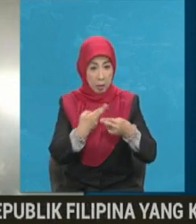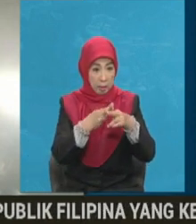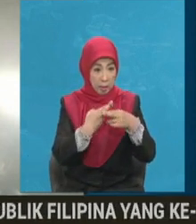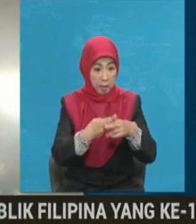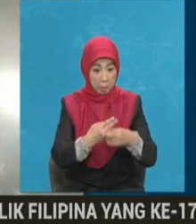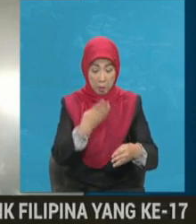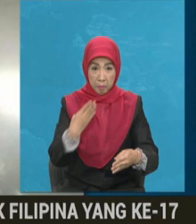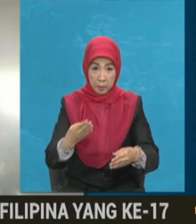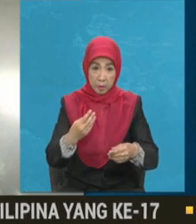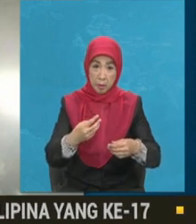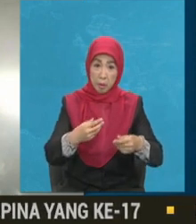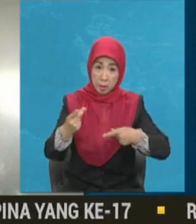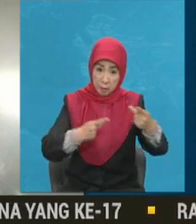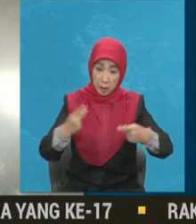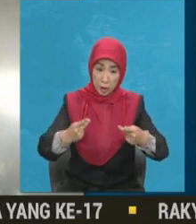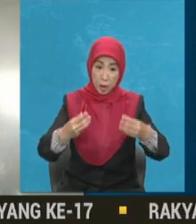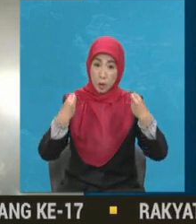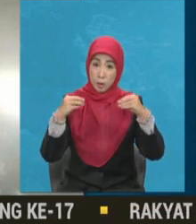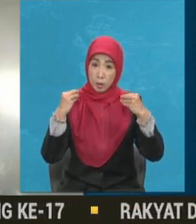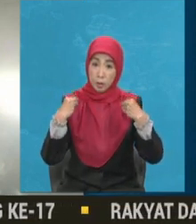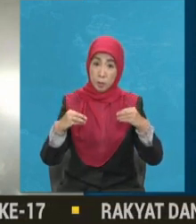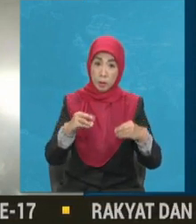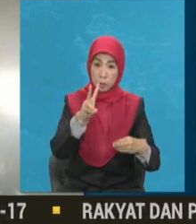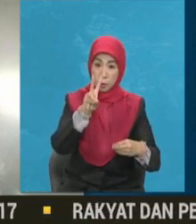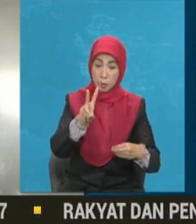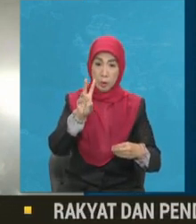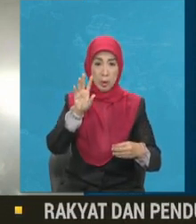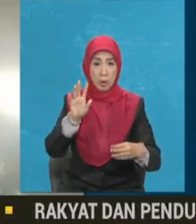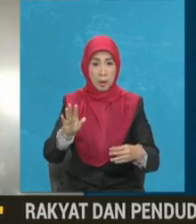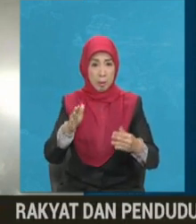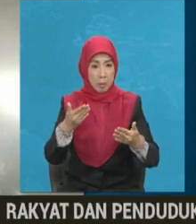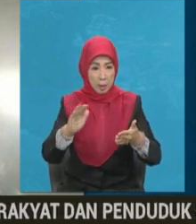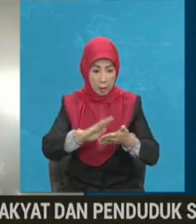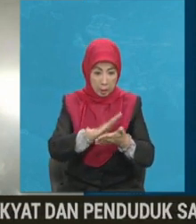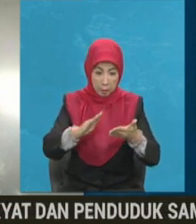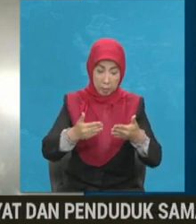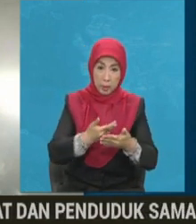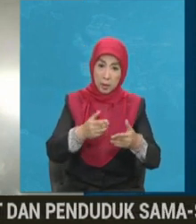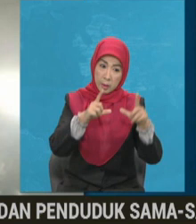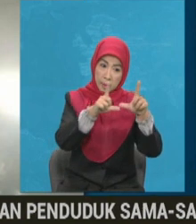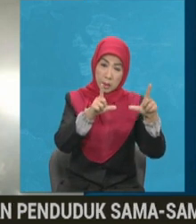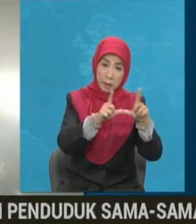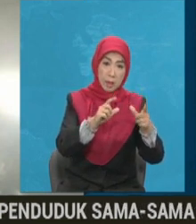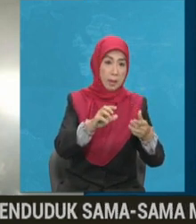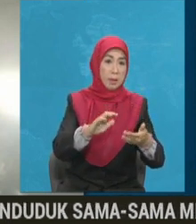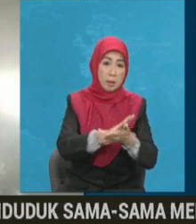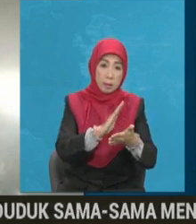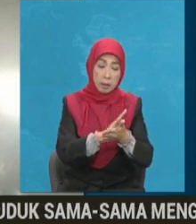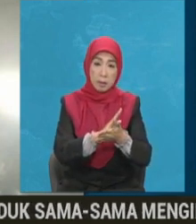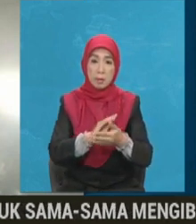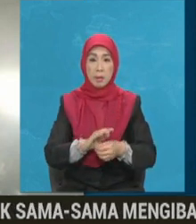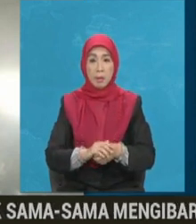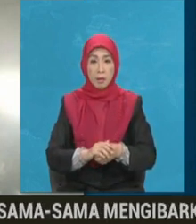ditemui dilerai kan auto dijual beserta 25 ke Pinkan pendaftaran kendaraan cash di siasat dibangunin